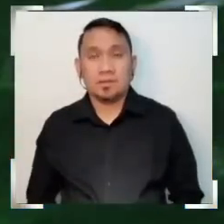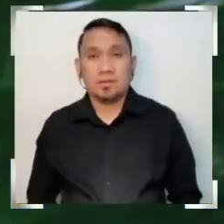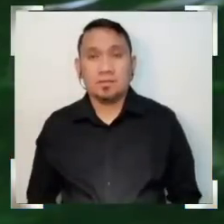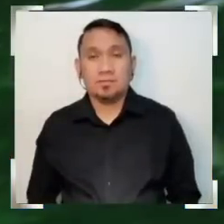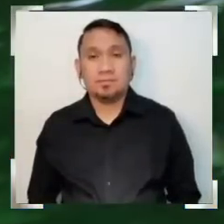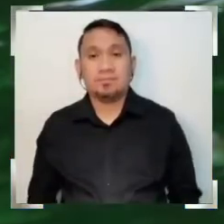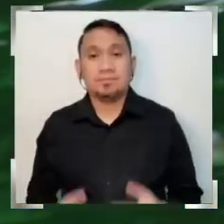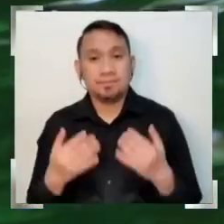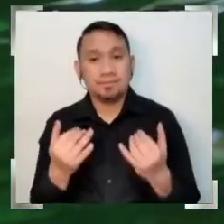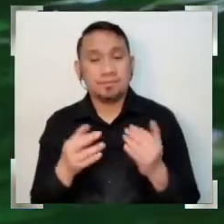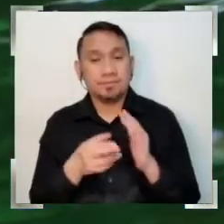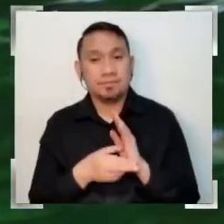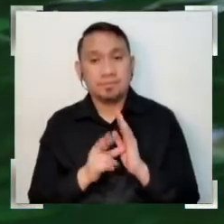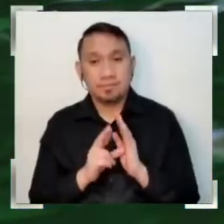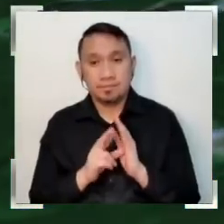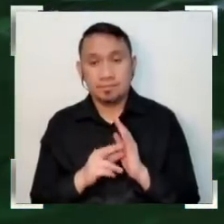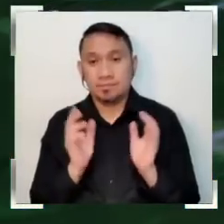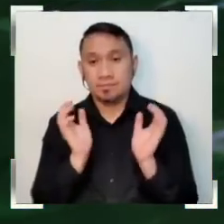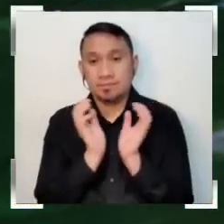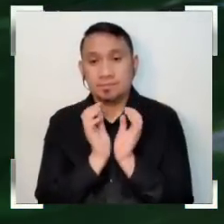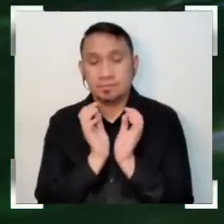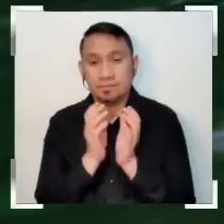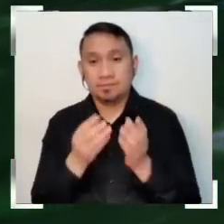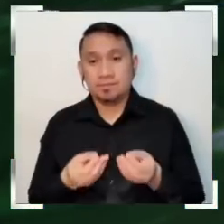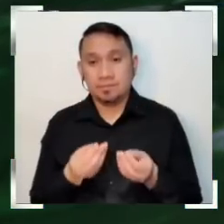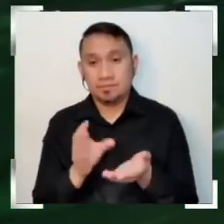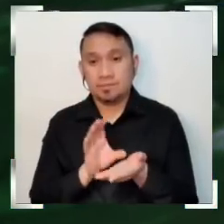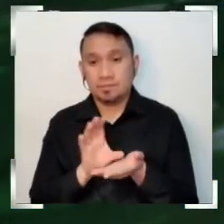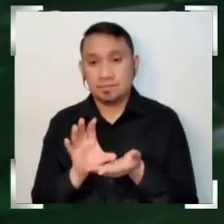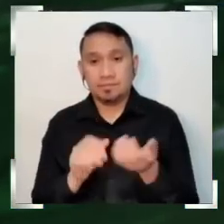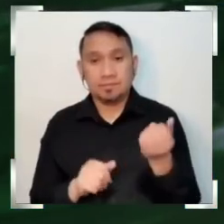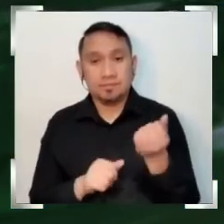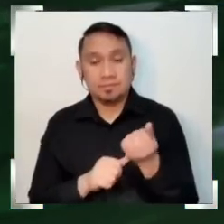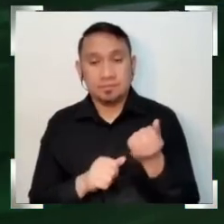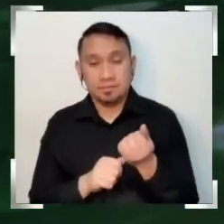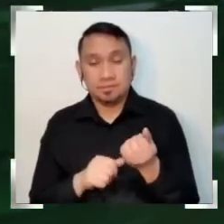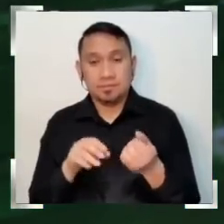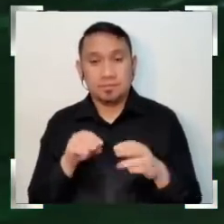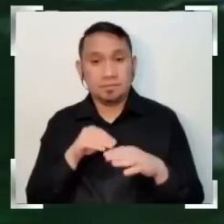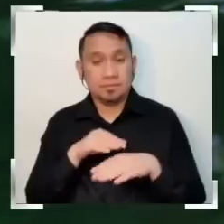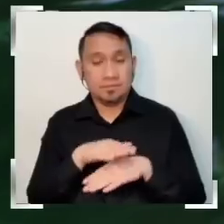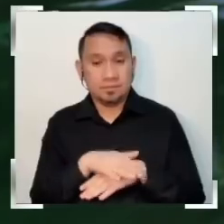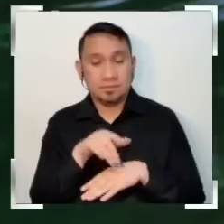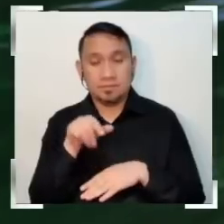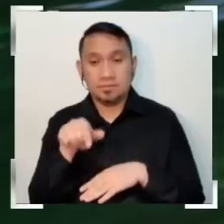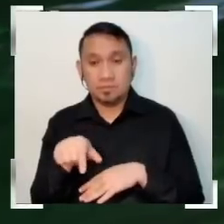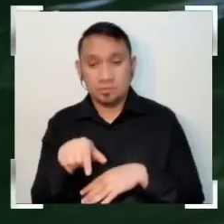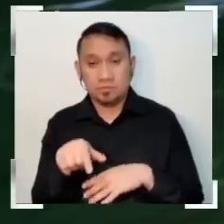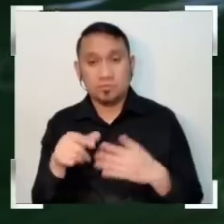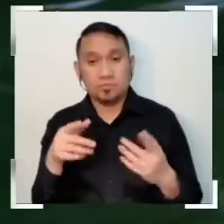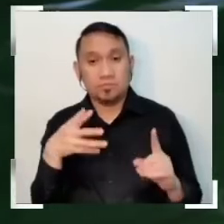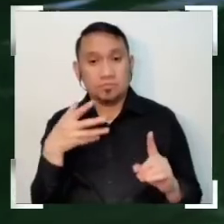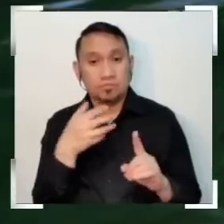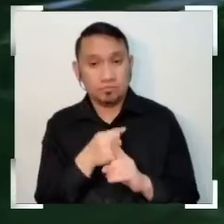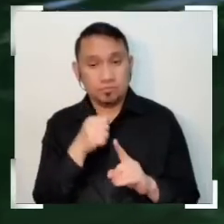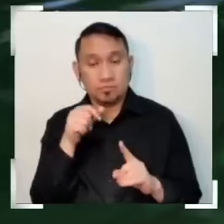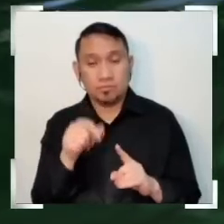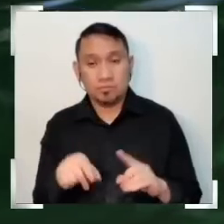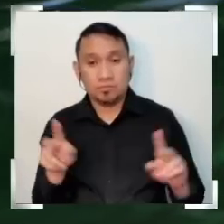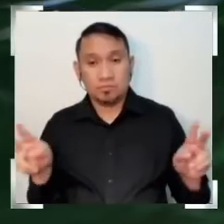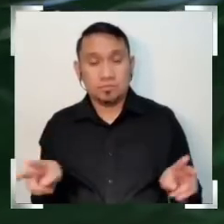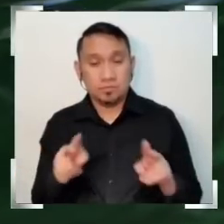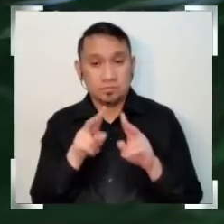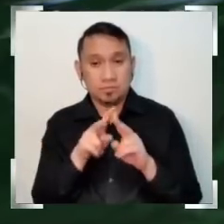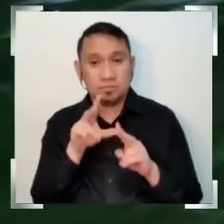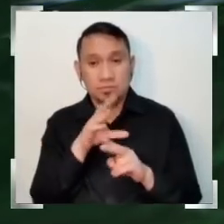Pinag-aaralan ng DSWD ang pagbibigay ng cash assistance sa mga apektado ng Bulkang Mayon. Problema naman na ilang evacuee ang supply ng malinis na